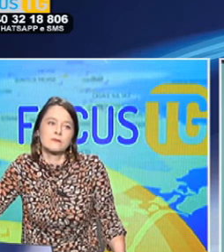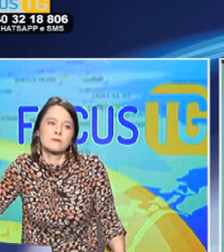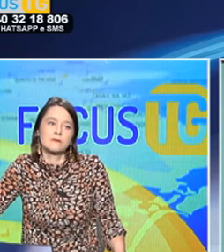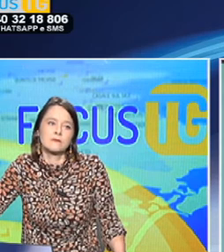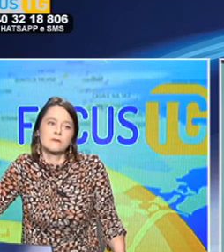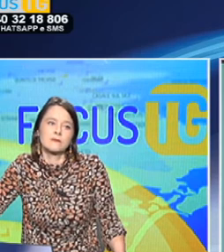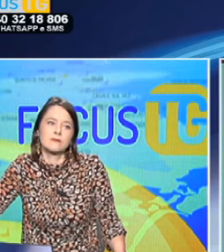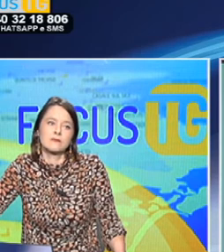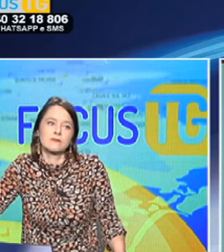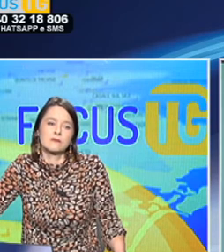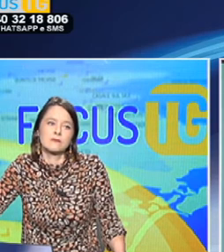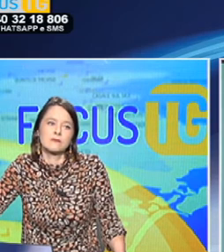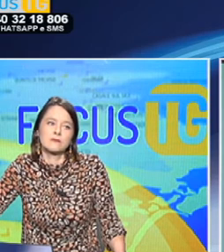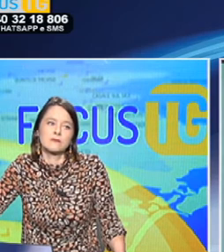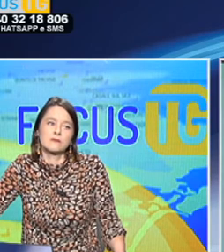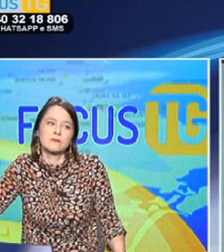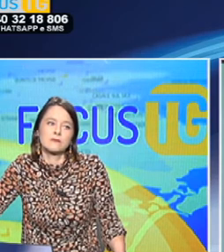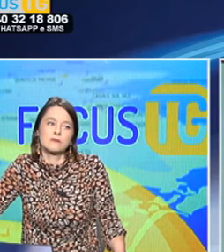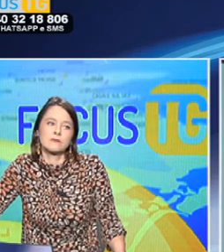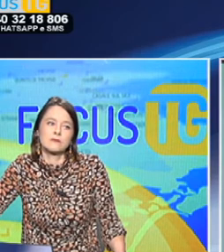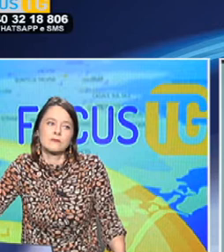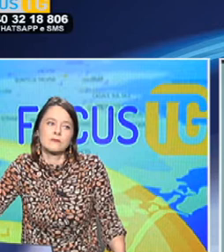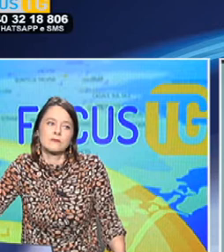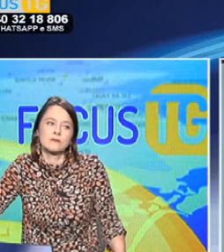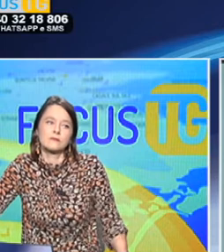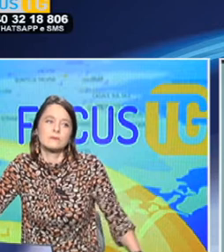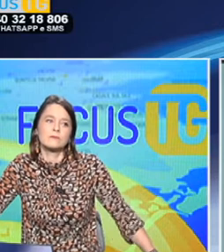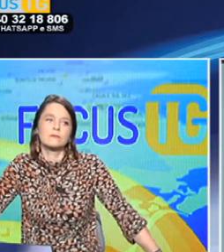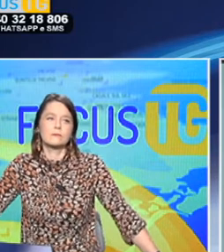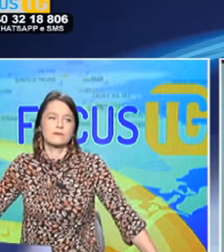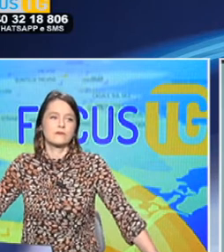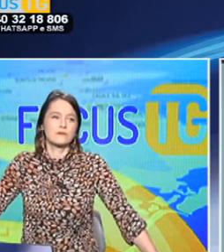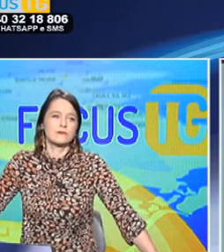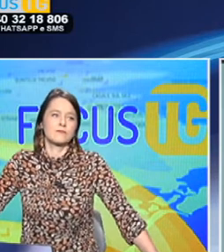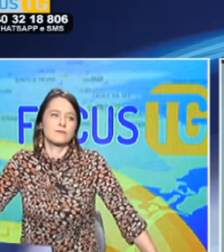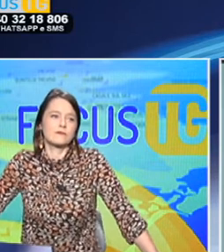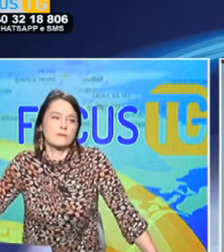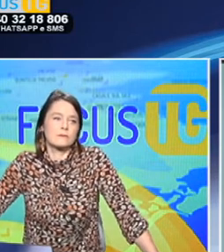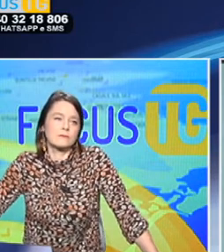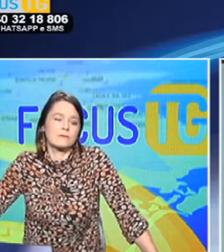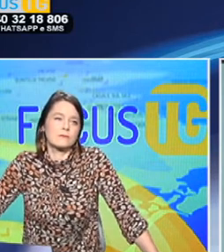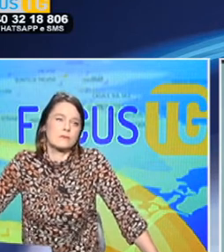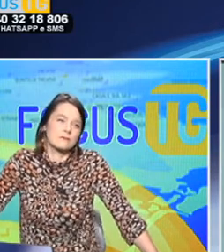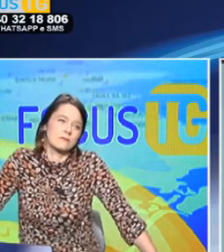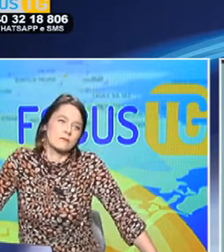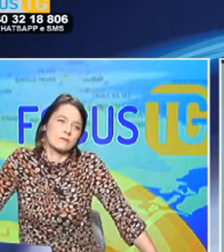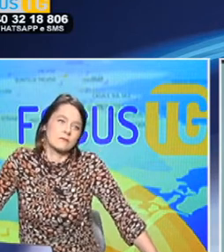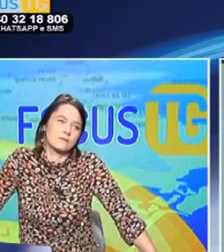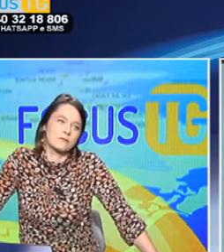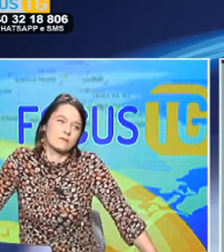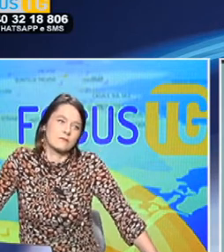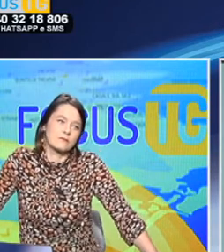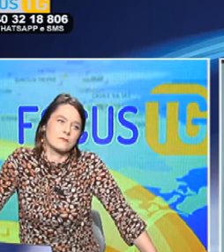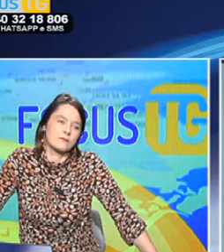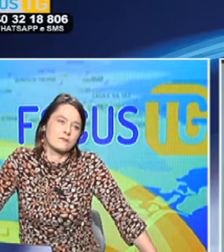più plausibile. Chiaramente sono esasperati, sono stanchi, c'è chi è veramente arrabbiato nel vero senso della parola,